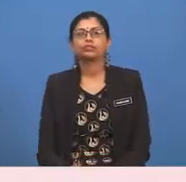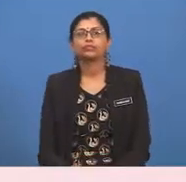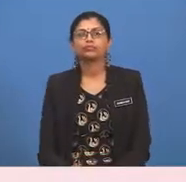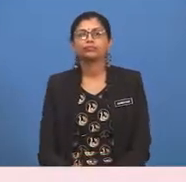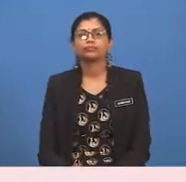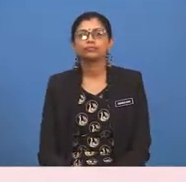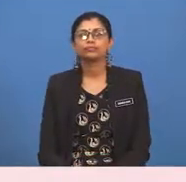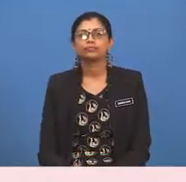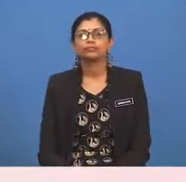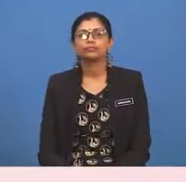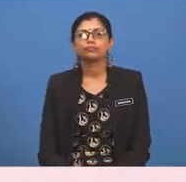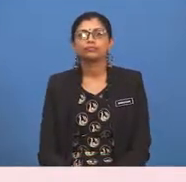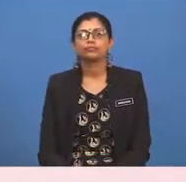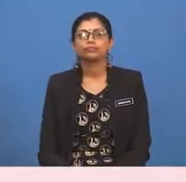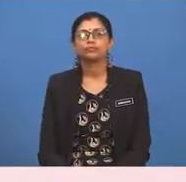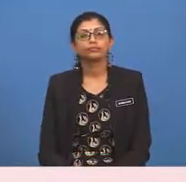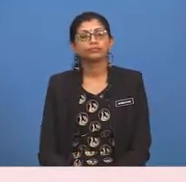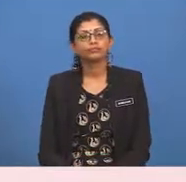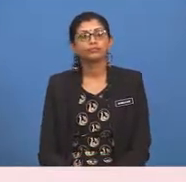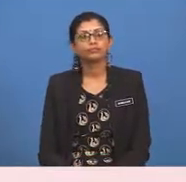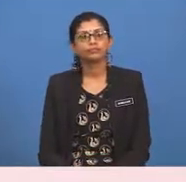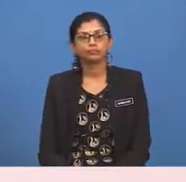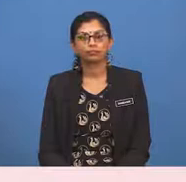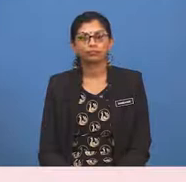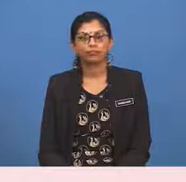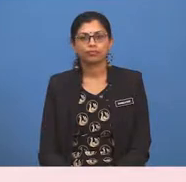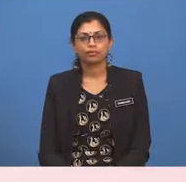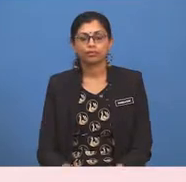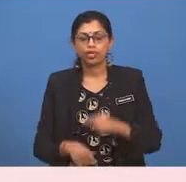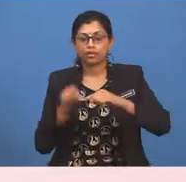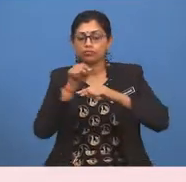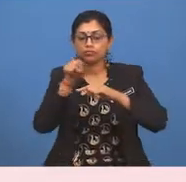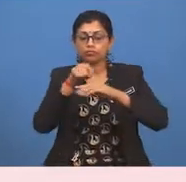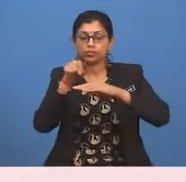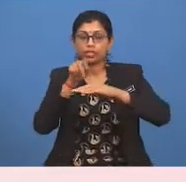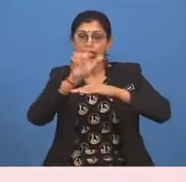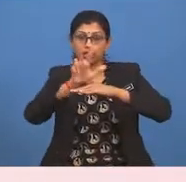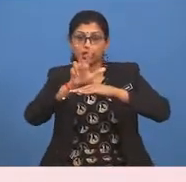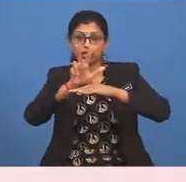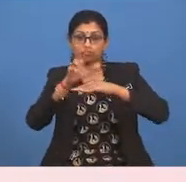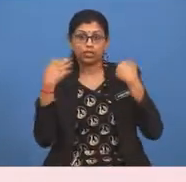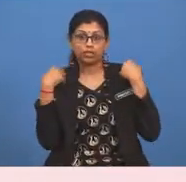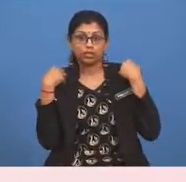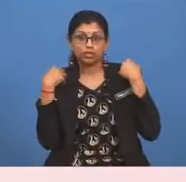50%. Maka nombor yang tinggal akan didarabkan.